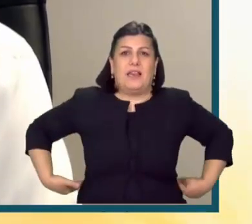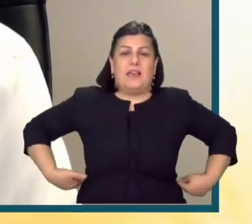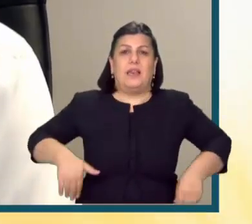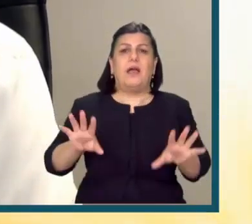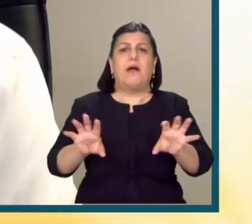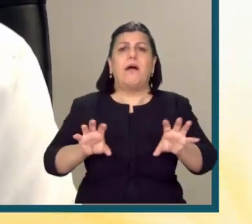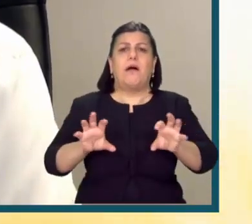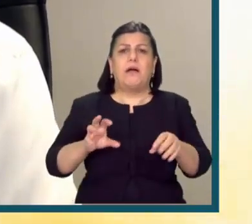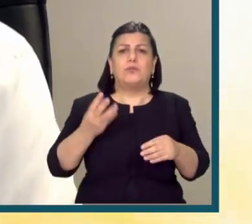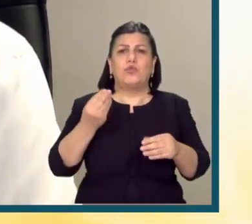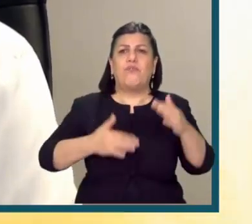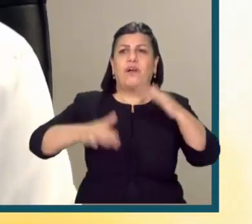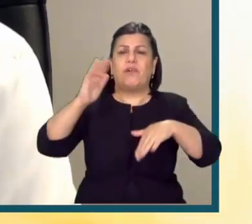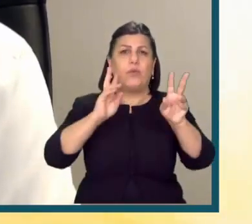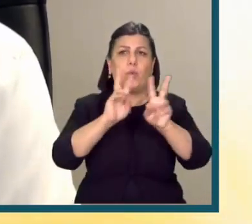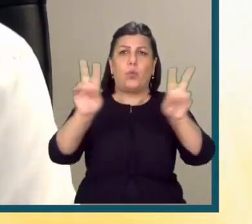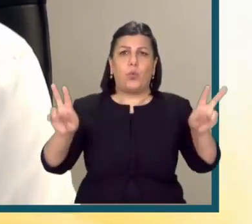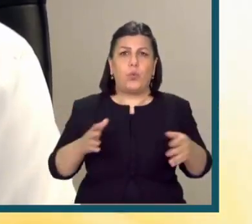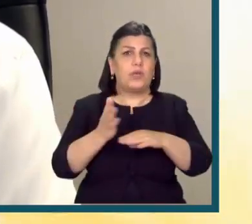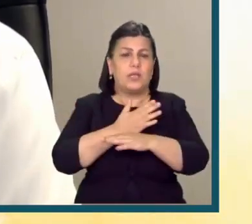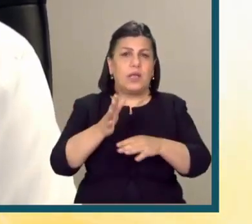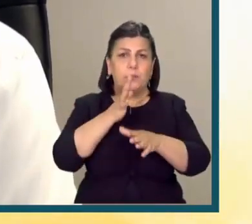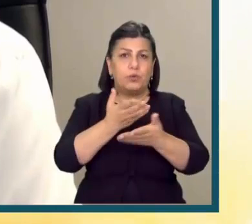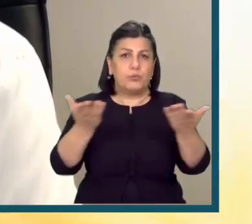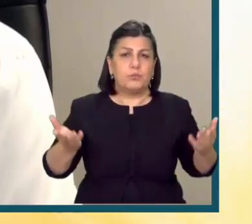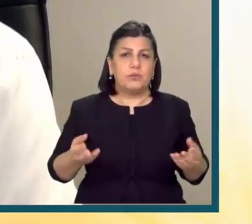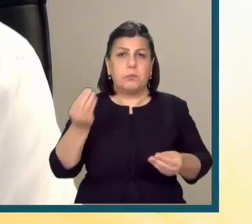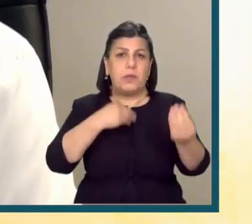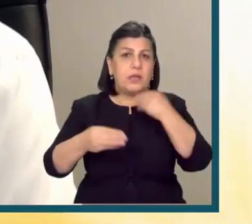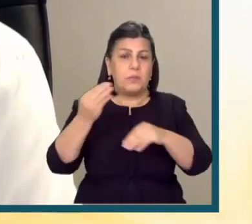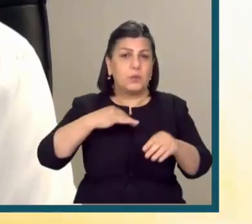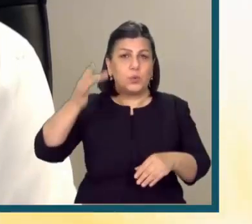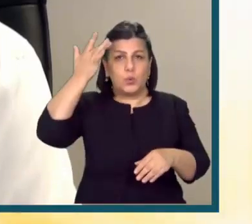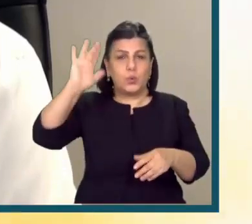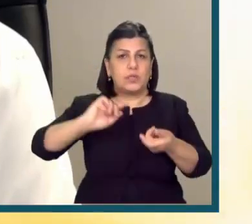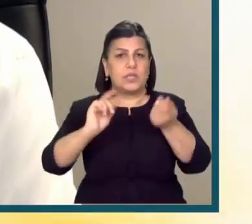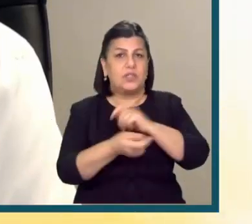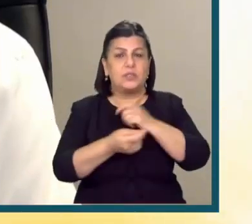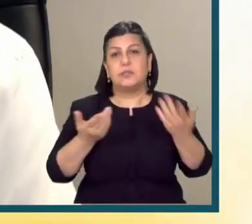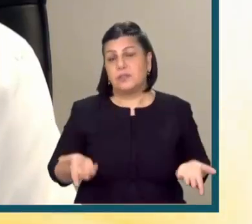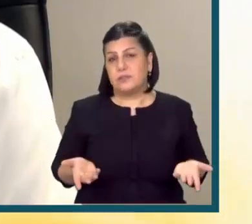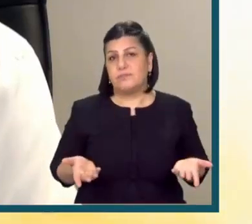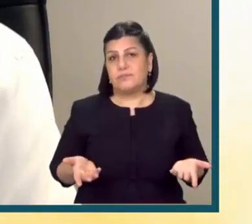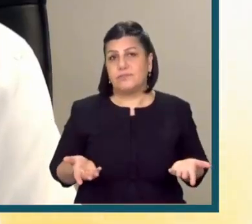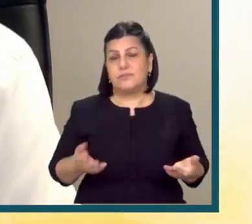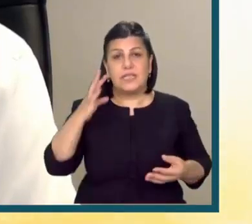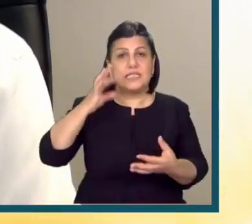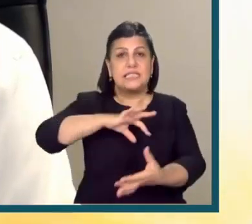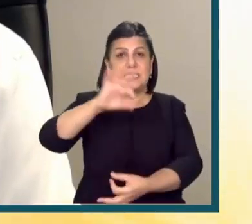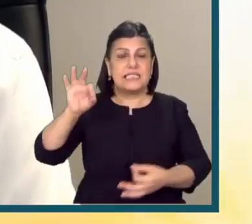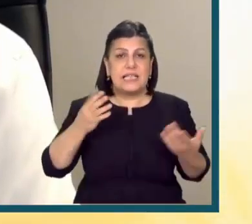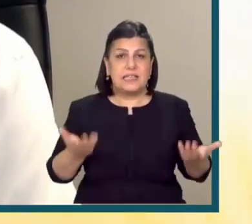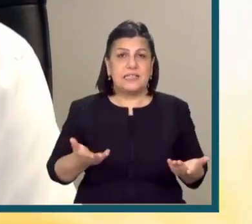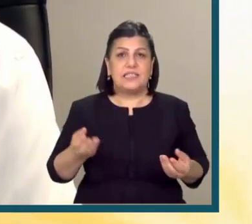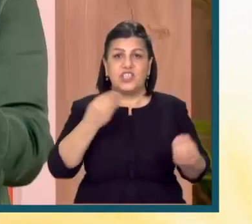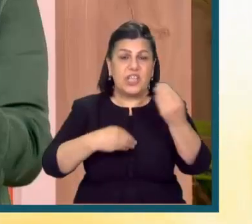kadar arttı ki neden biliyor musunuz? Çünkü beslenme kültürümüzü değiştirdik. İnsanlar